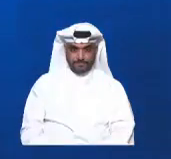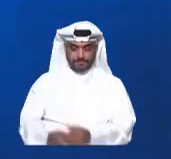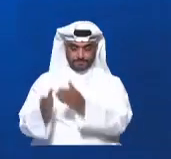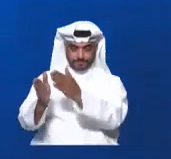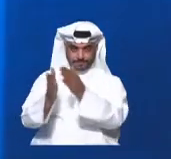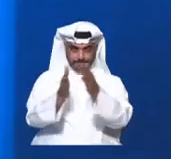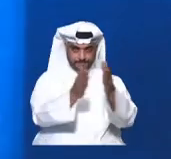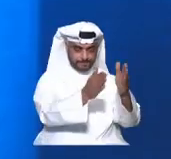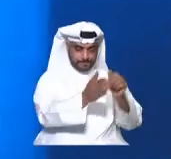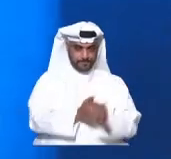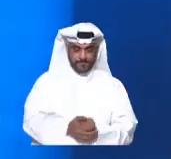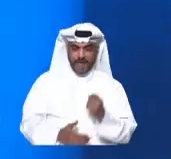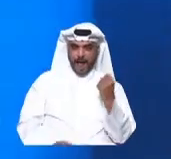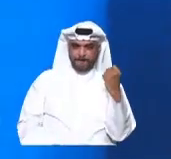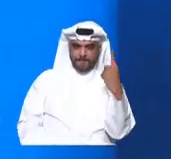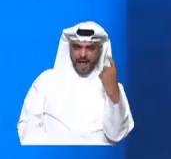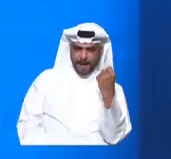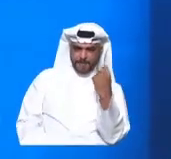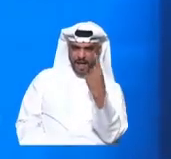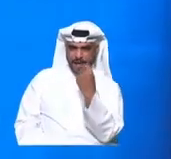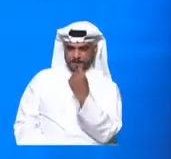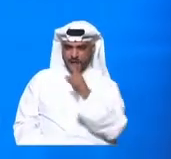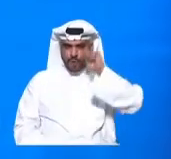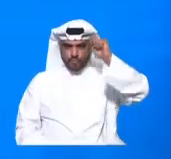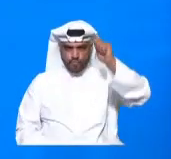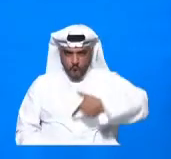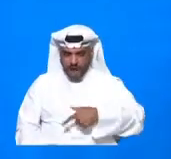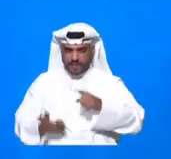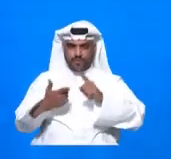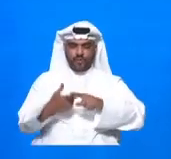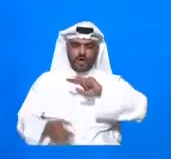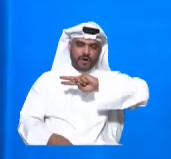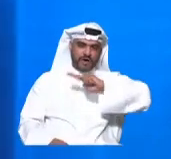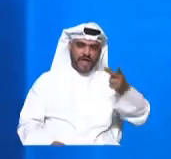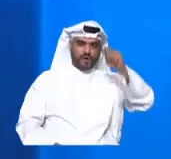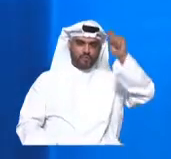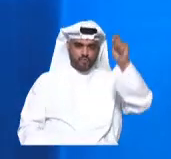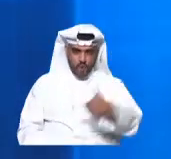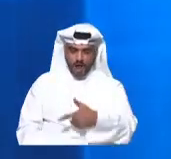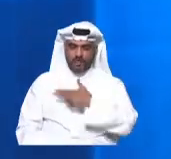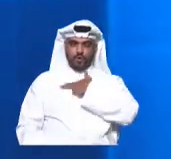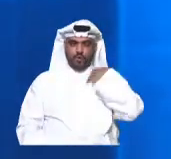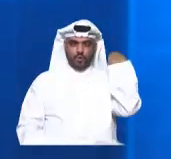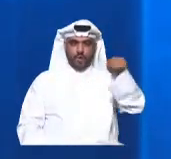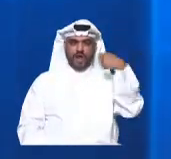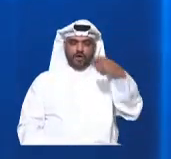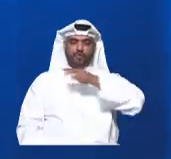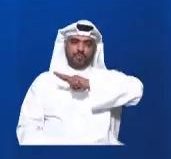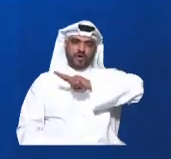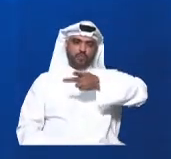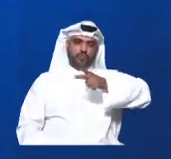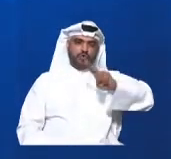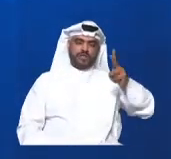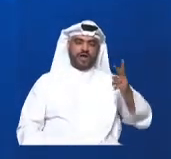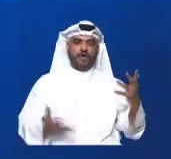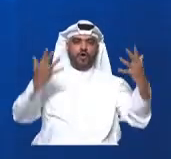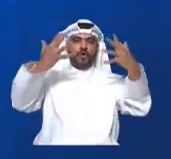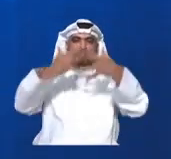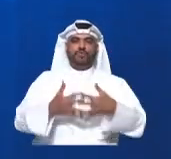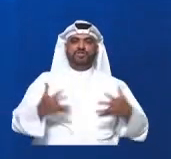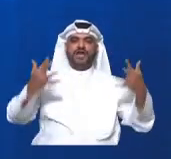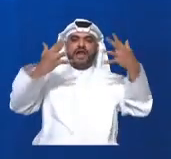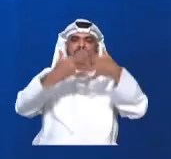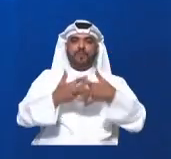مئة من المواطنين والمقيمين بالإضافة إلى العديد من الجهات والمؤسسات الحكومية شاركوا في